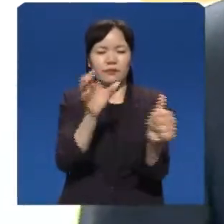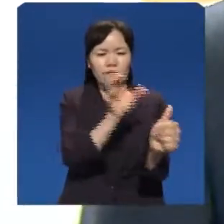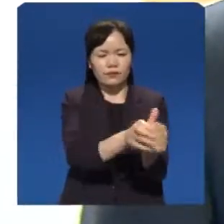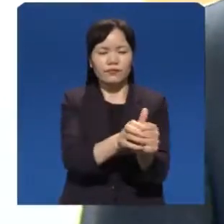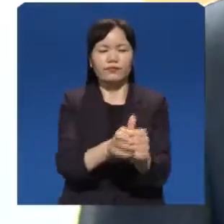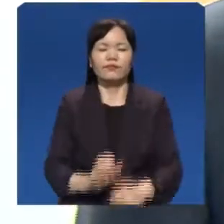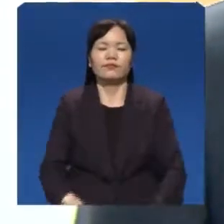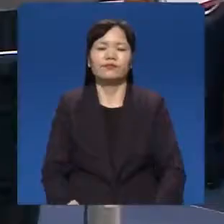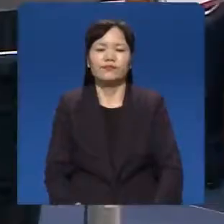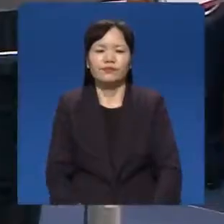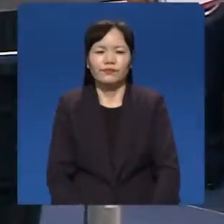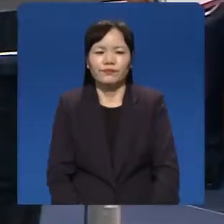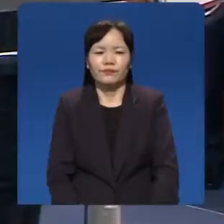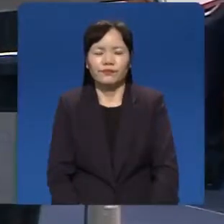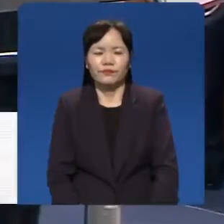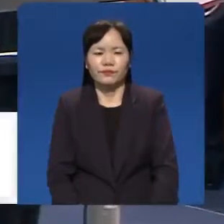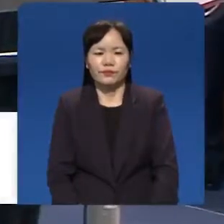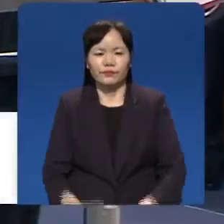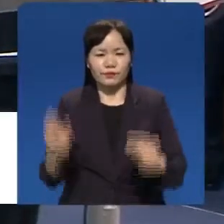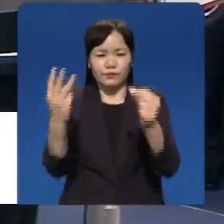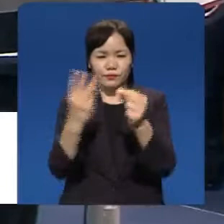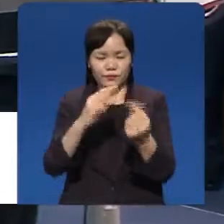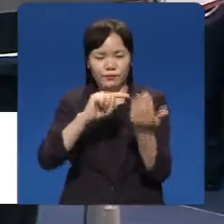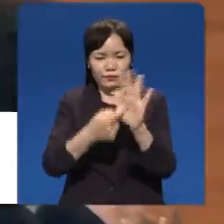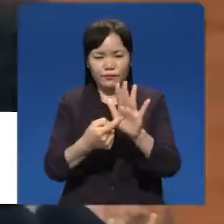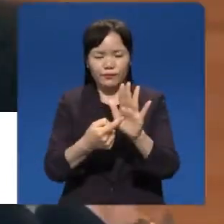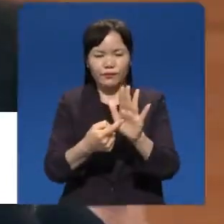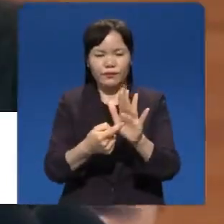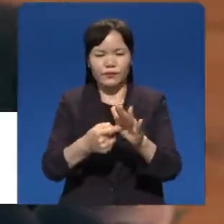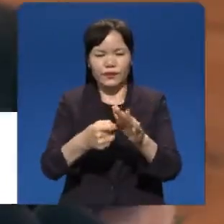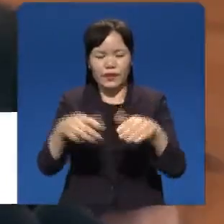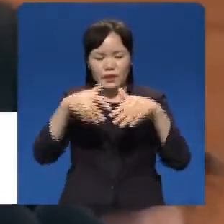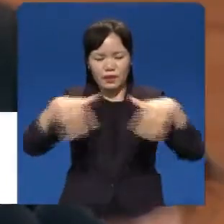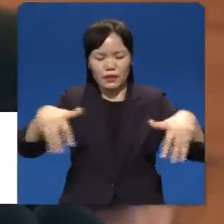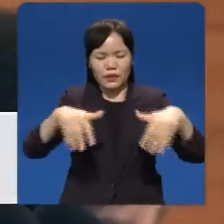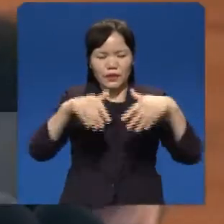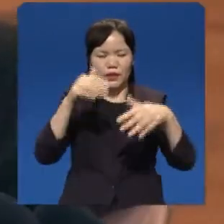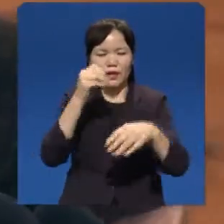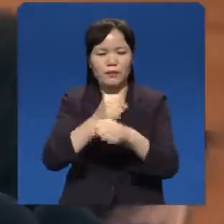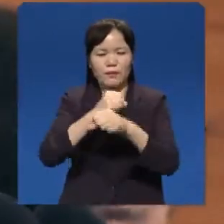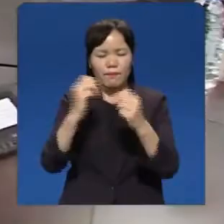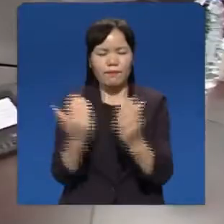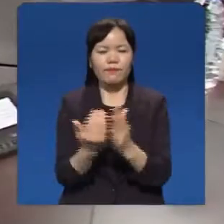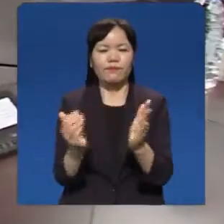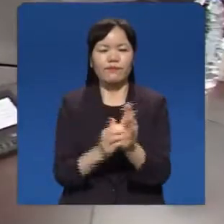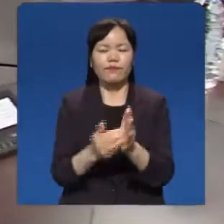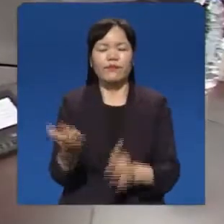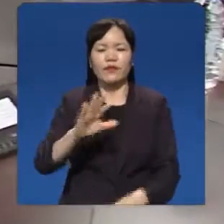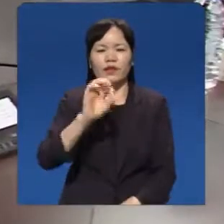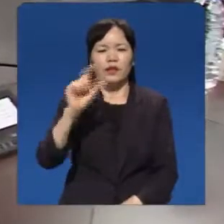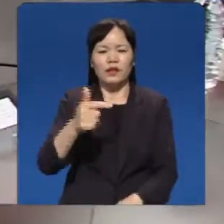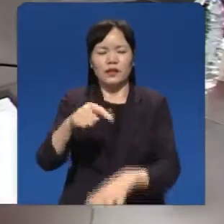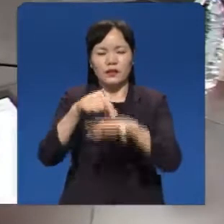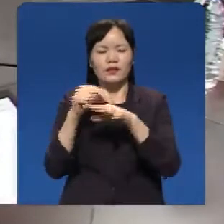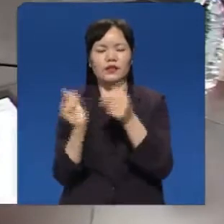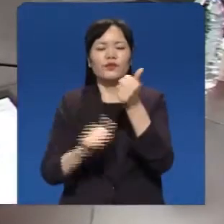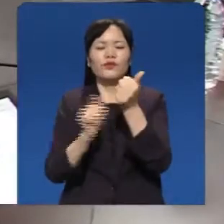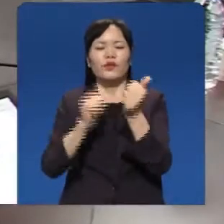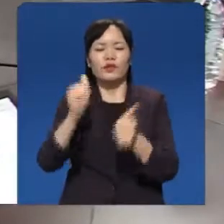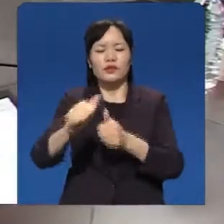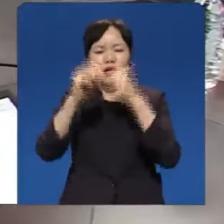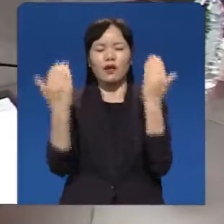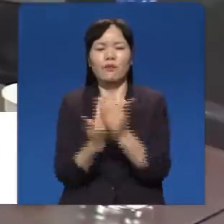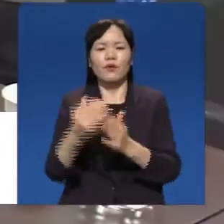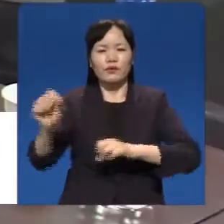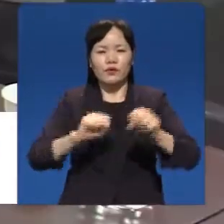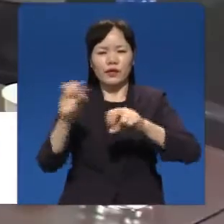각각 지명했습니다. 세 번의 발표를 통해 내각 구성을 완료했습니다. 하지만 안철수 인수위원장은 모든